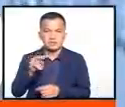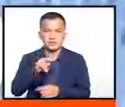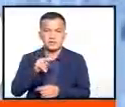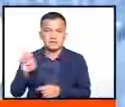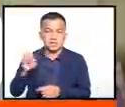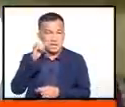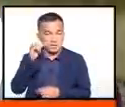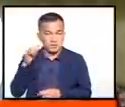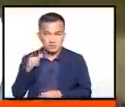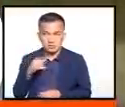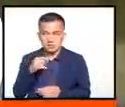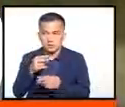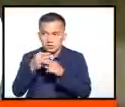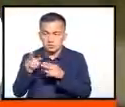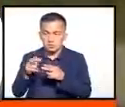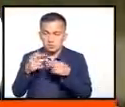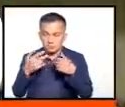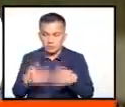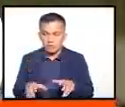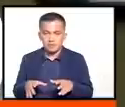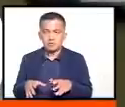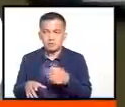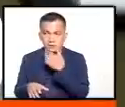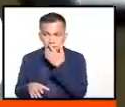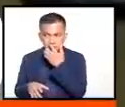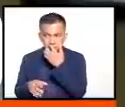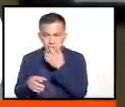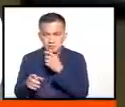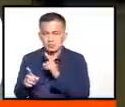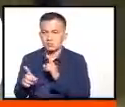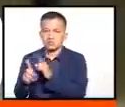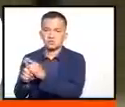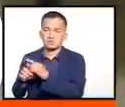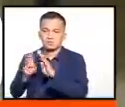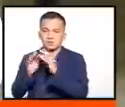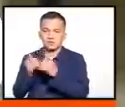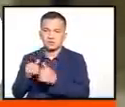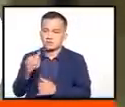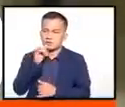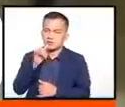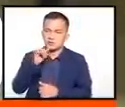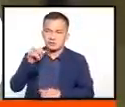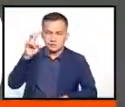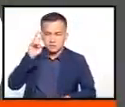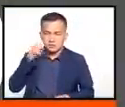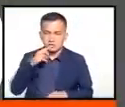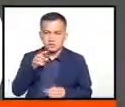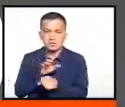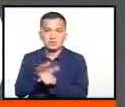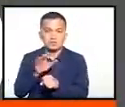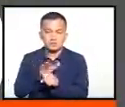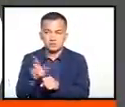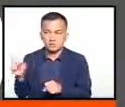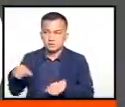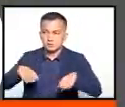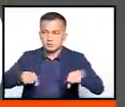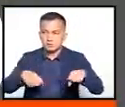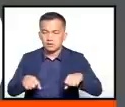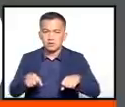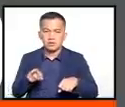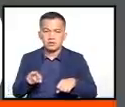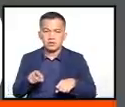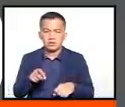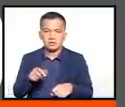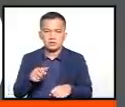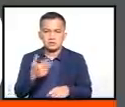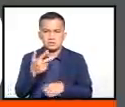Ecija kahapon. Ilang saglit lang matapos nito ay sumugod daw sa barangay ang nakainuman ni Viquera. Ginahasa raw kasi ng tricycle driver